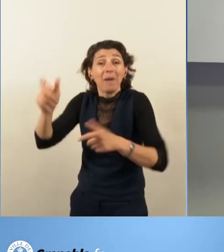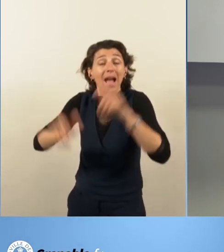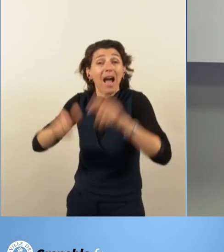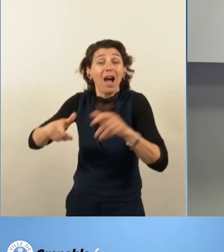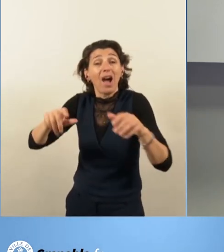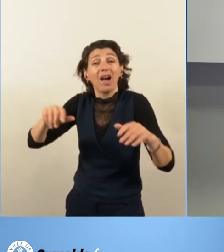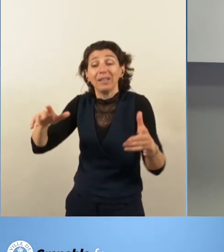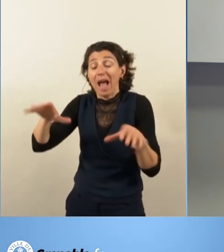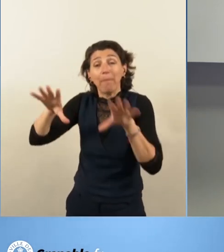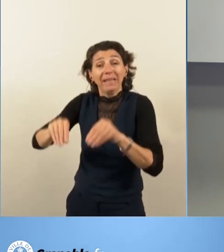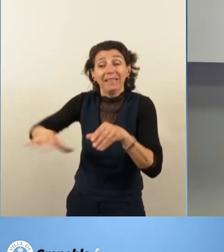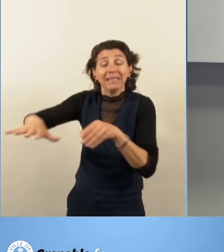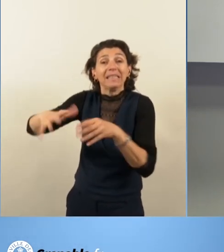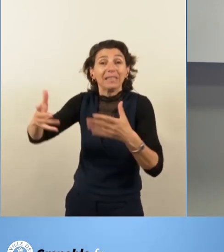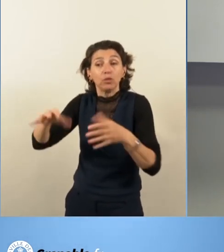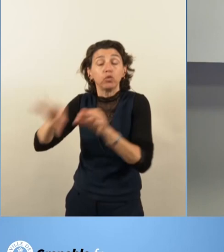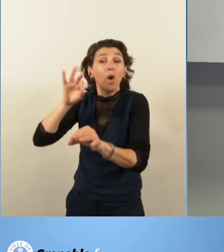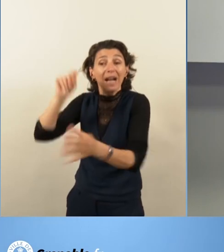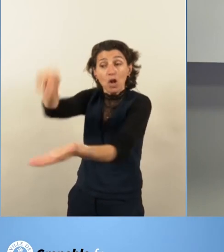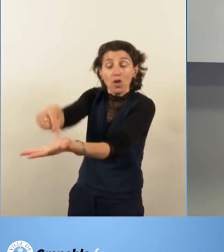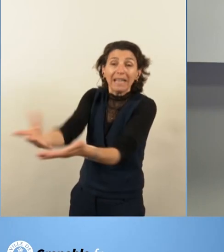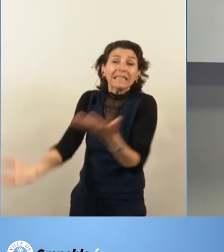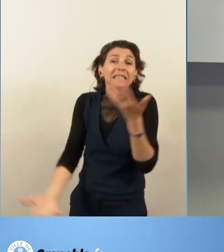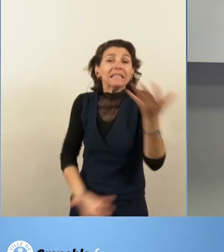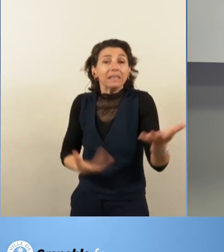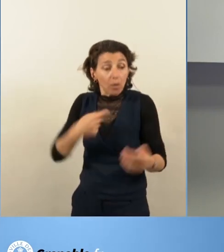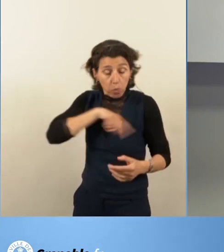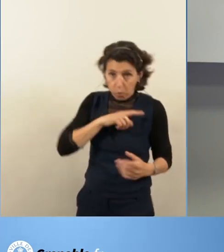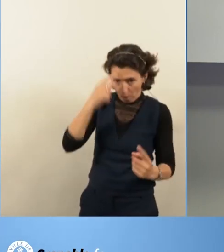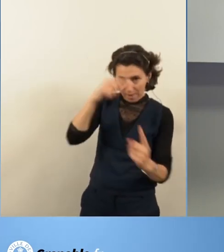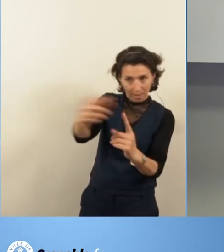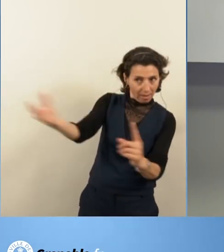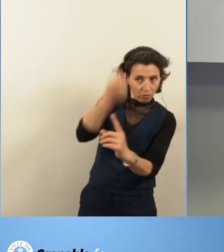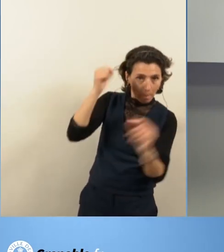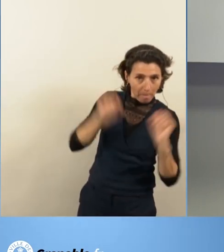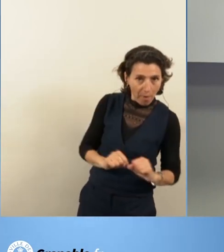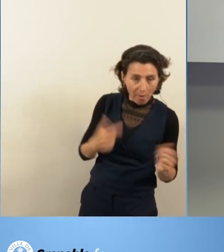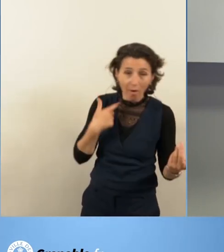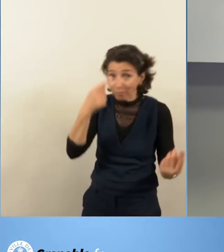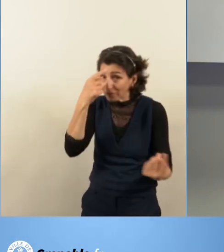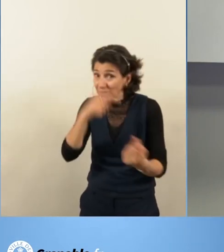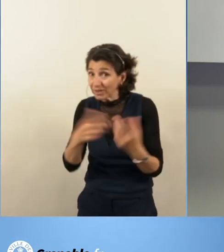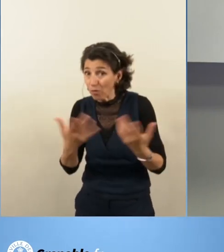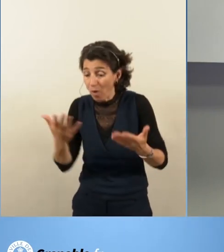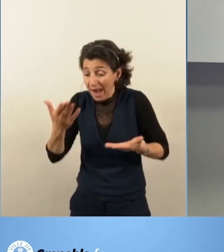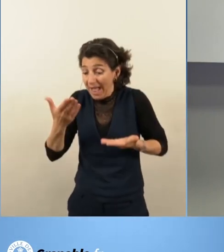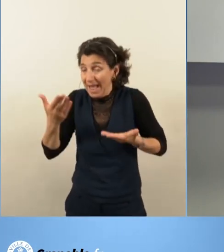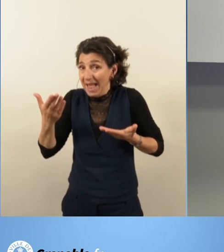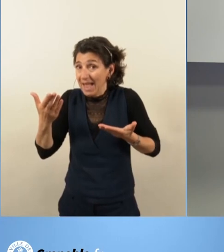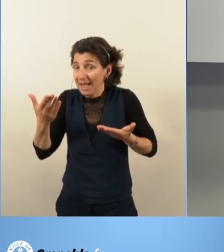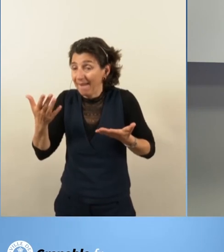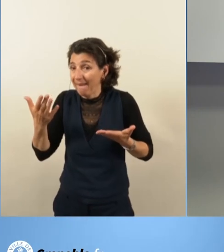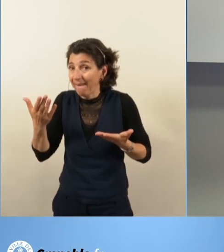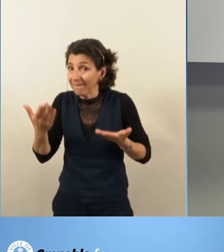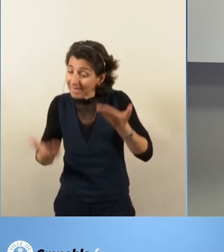mais évidemment ça va être un enjeu pour nous toutes et tous de voir l'équilibre financier de ce nouvel